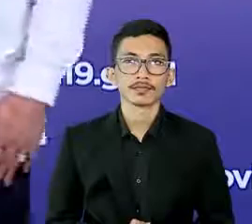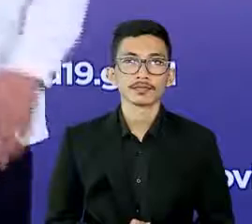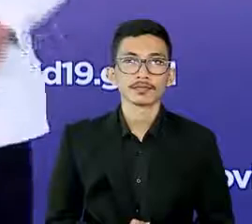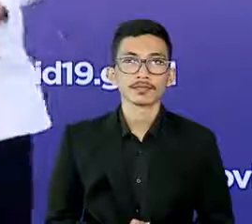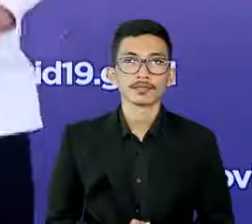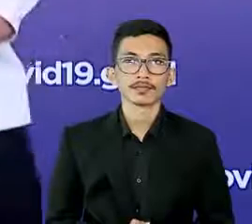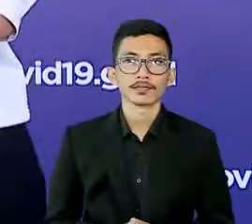Hai jatuh